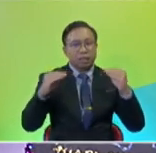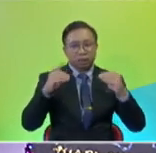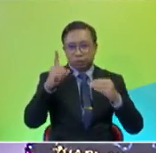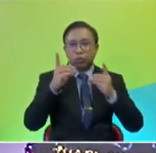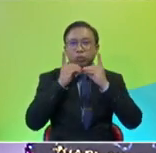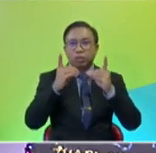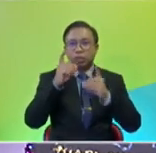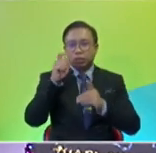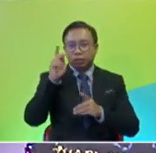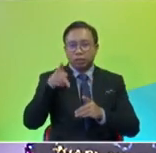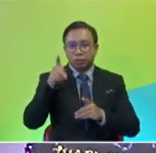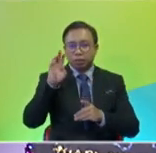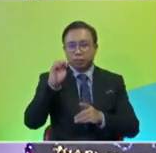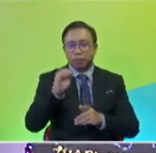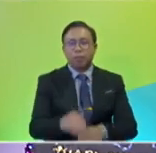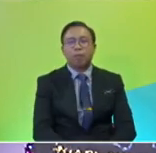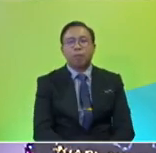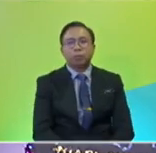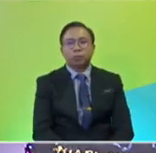di Didik TV KPM.